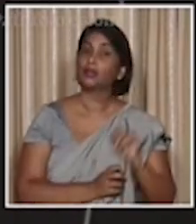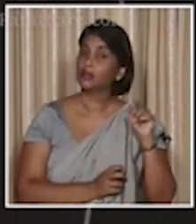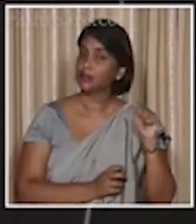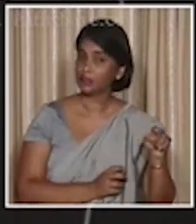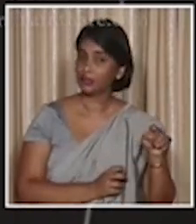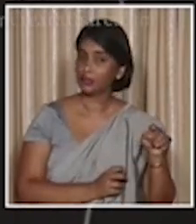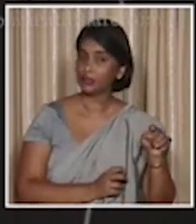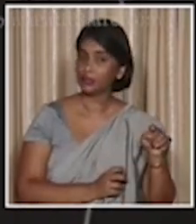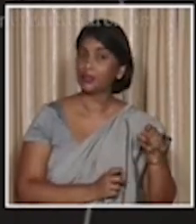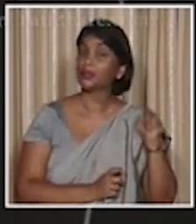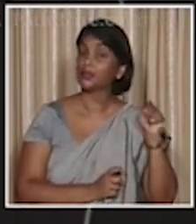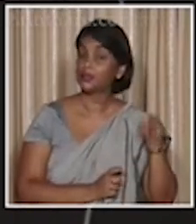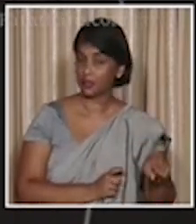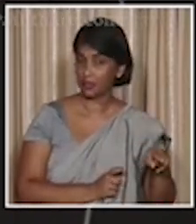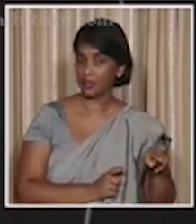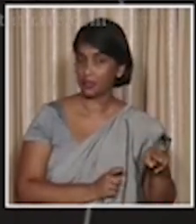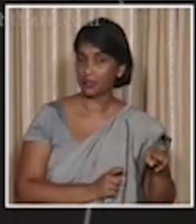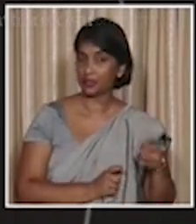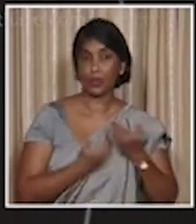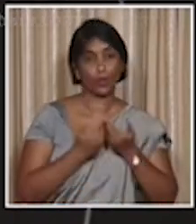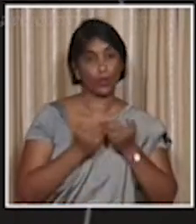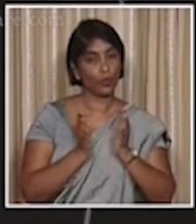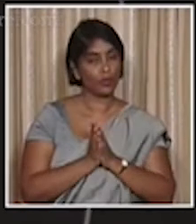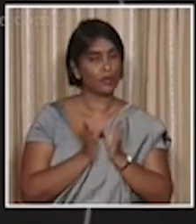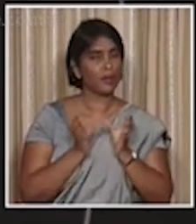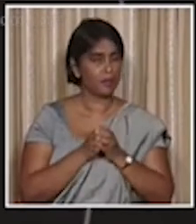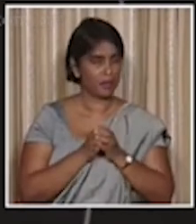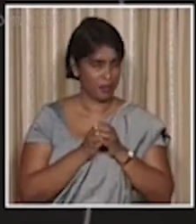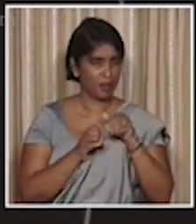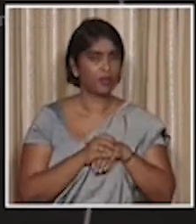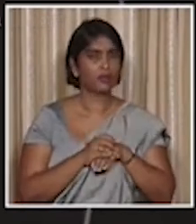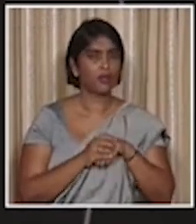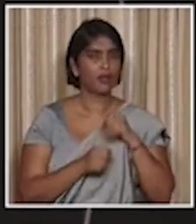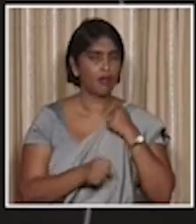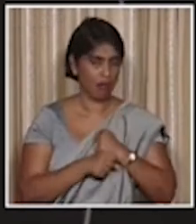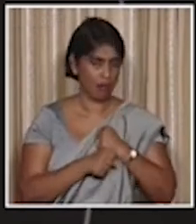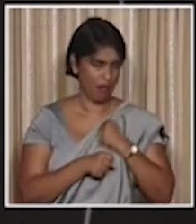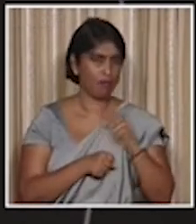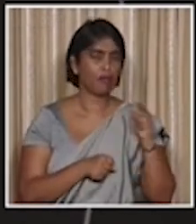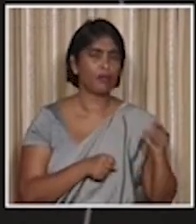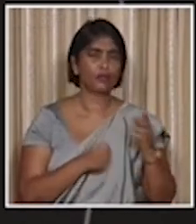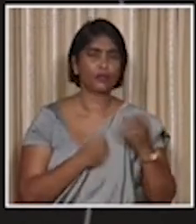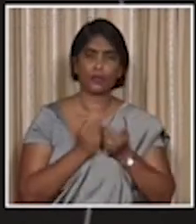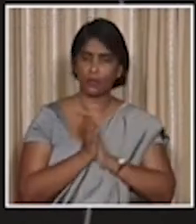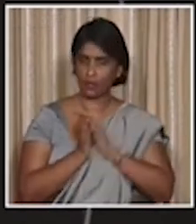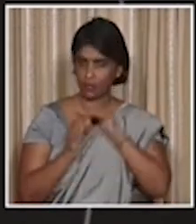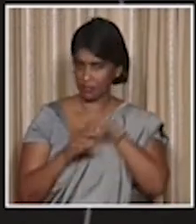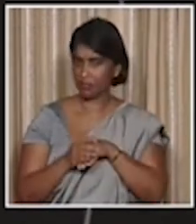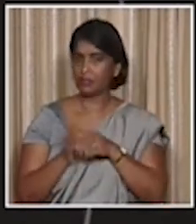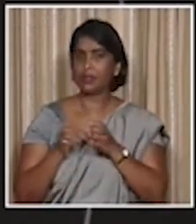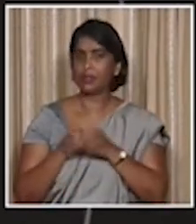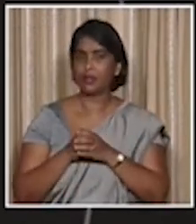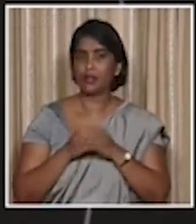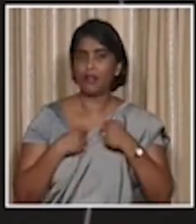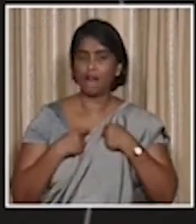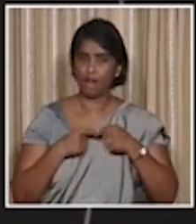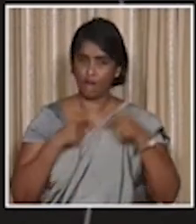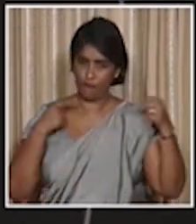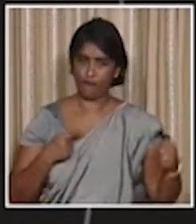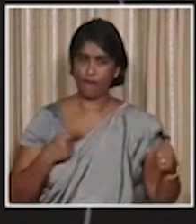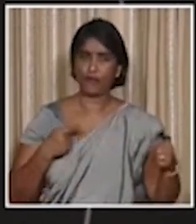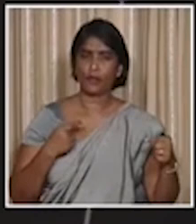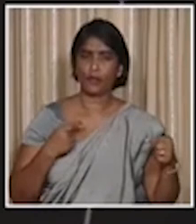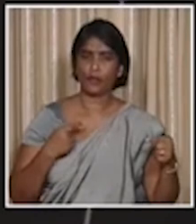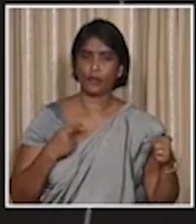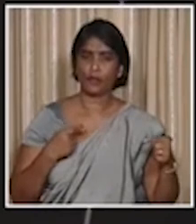ඒට මේක තමන්ගේ පක්ෂේද මේ ආණ්ඩුව පැත්තේද තමන් ඉන්න පක්ෂේද තමන්ට විරුද්ධ